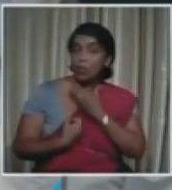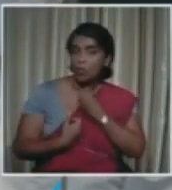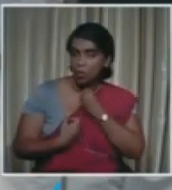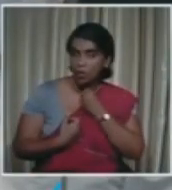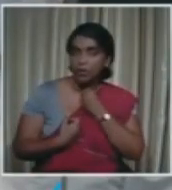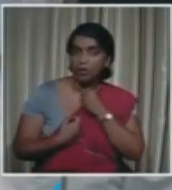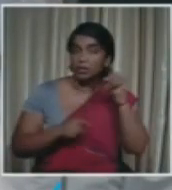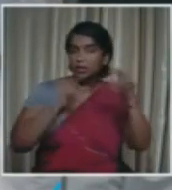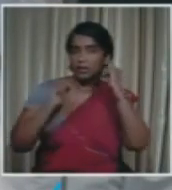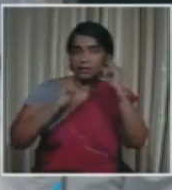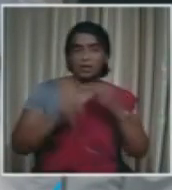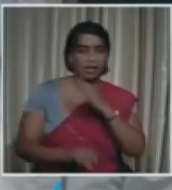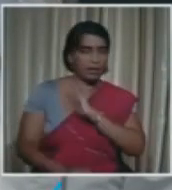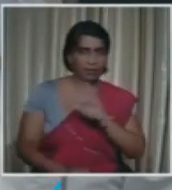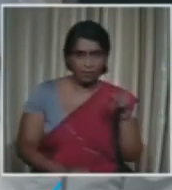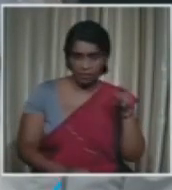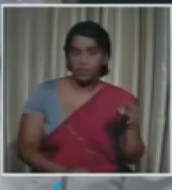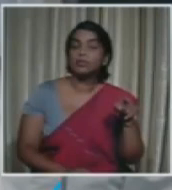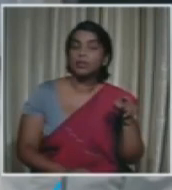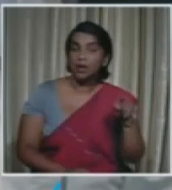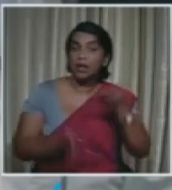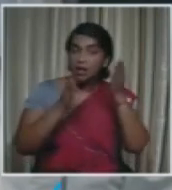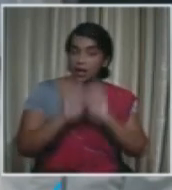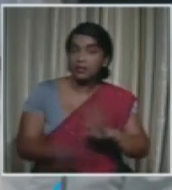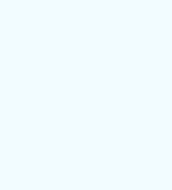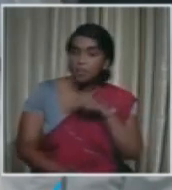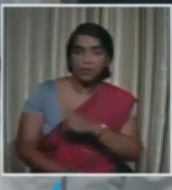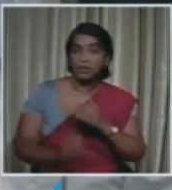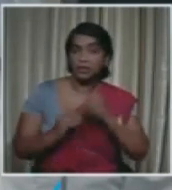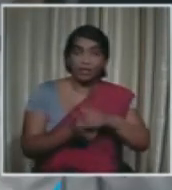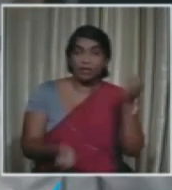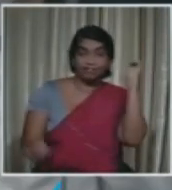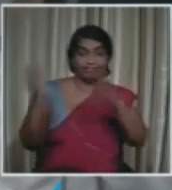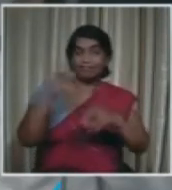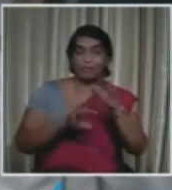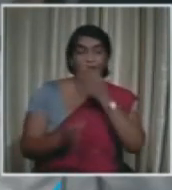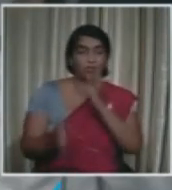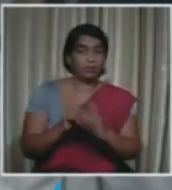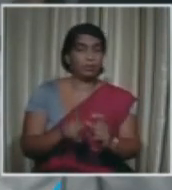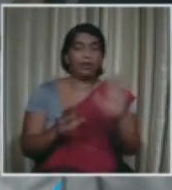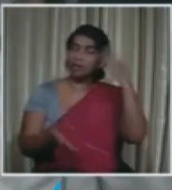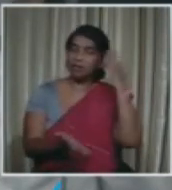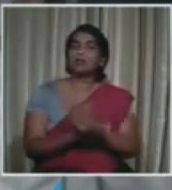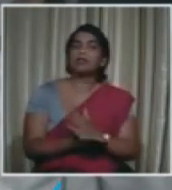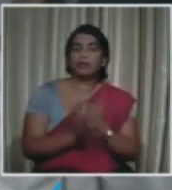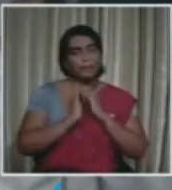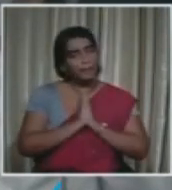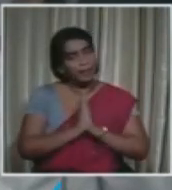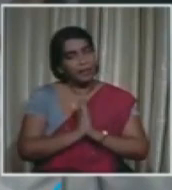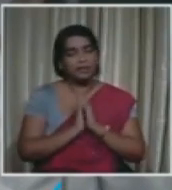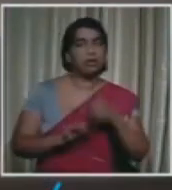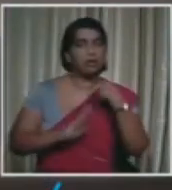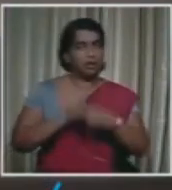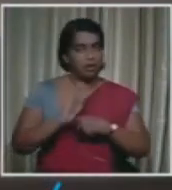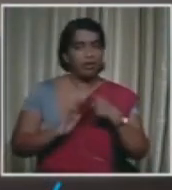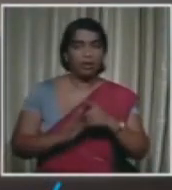එක එක්කෙනාට චෝදනා කරන්න එපා. මේකේ අවසාන ප්‍රතිඵලය මීට වඩා දරුණු වෙන්න පුළුවන්. මේක මෙතනින් නතර කරන්න අපි වැඳලා විපක්ෂයෙන් ඉල්ලීම